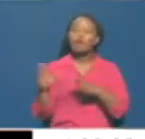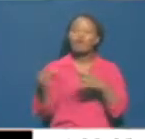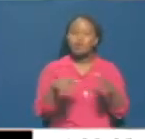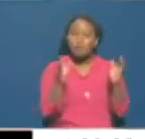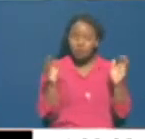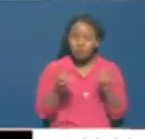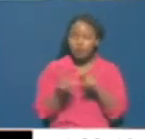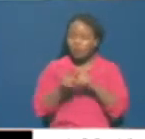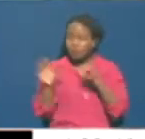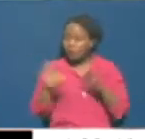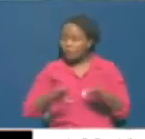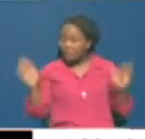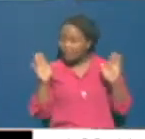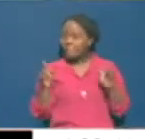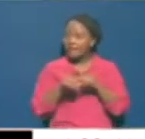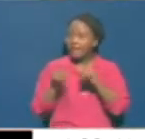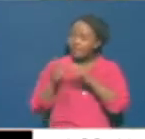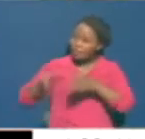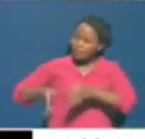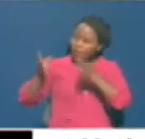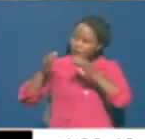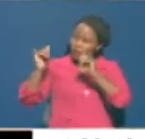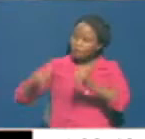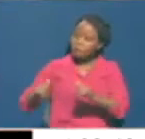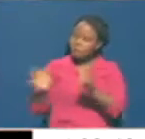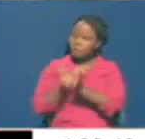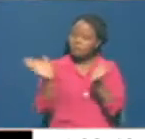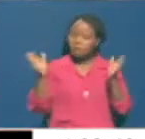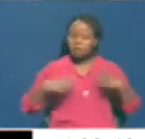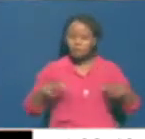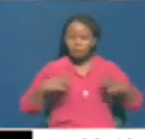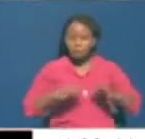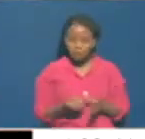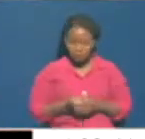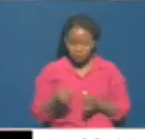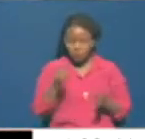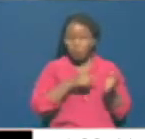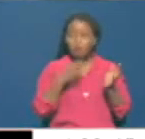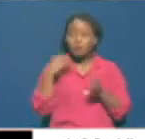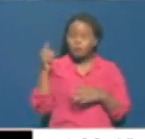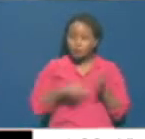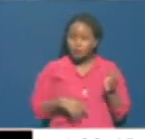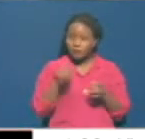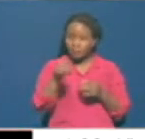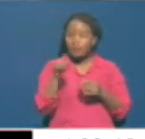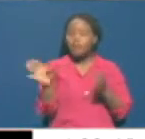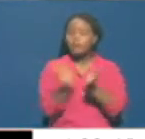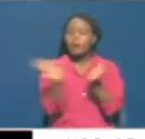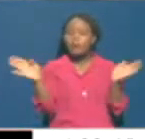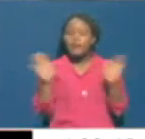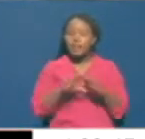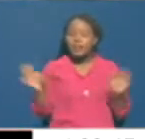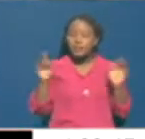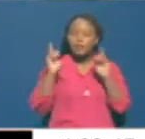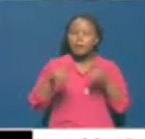shamba inabakia kuwa, barabara inabakia kuwa bado ni shamba ya umma. Na sisi tungetaka hii sasa public utility ya kambi ya moto scheme tupeane kwa